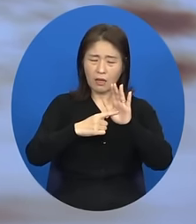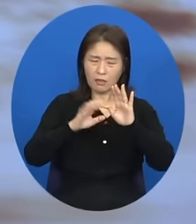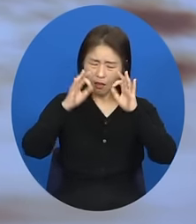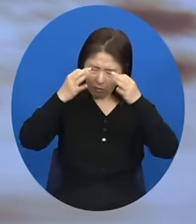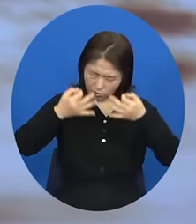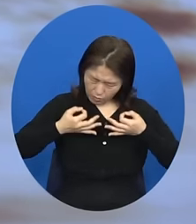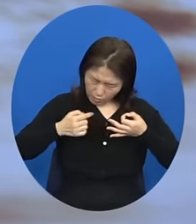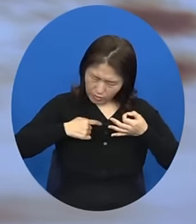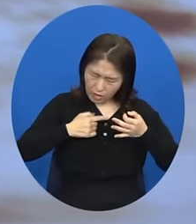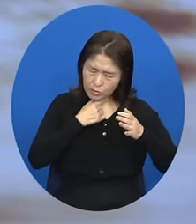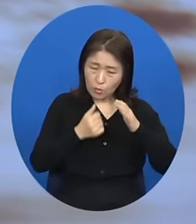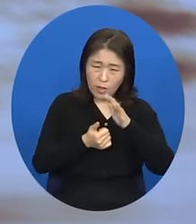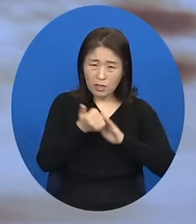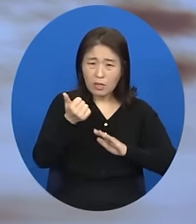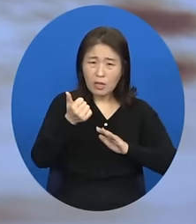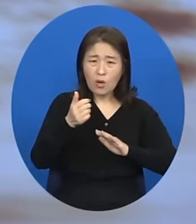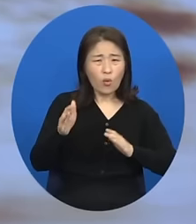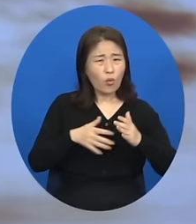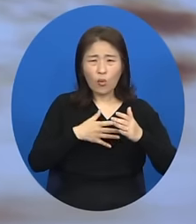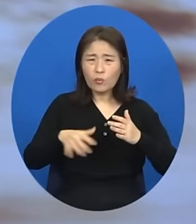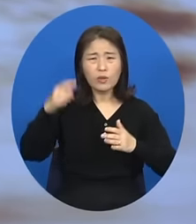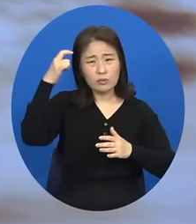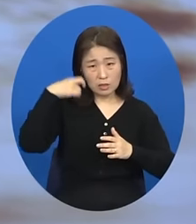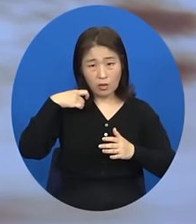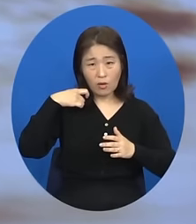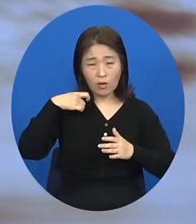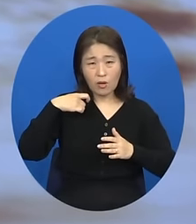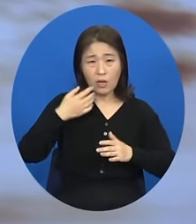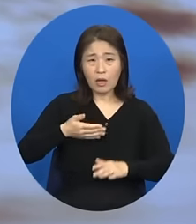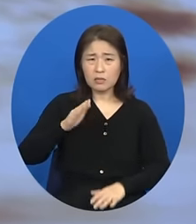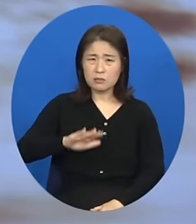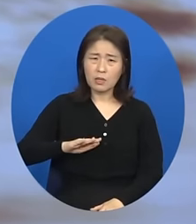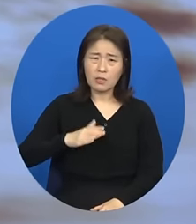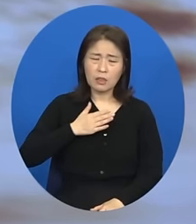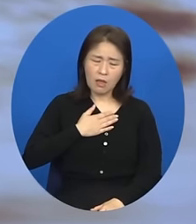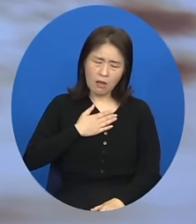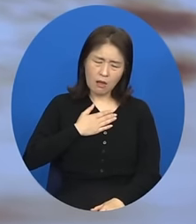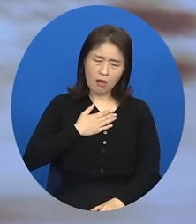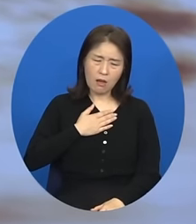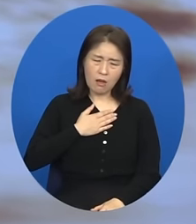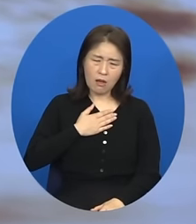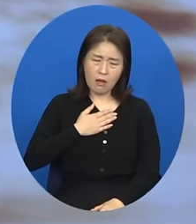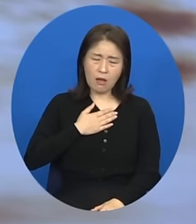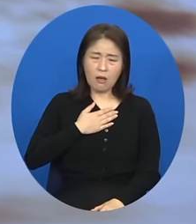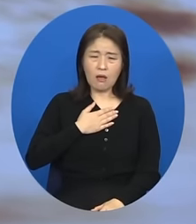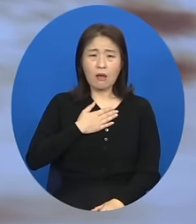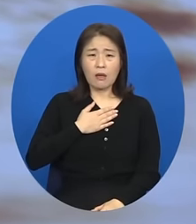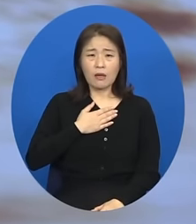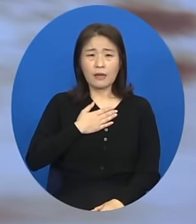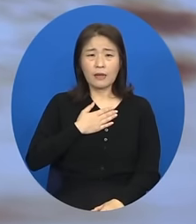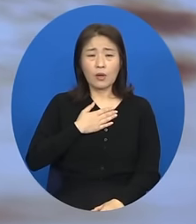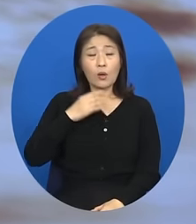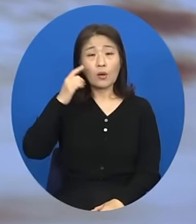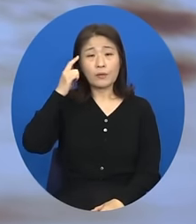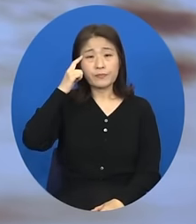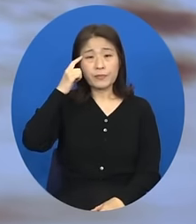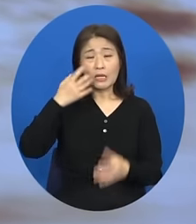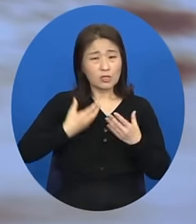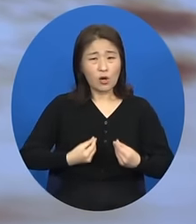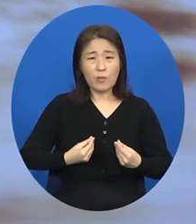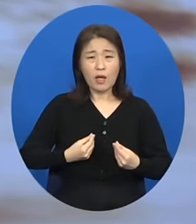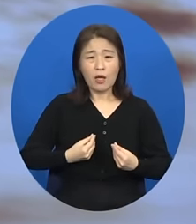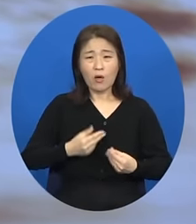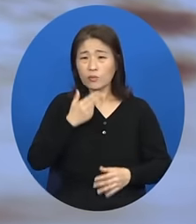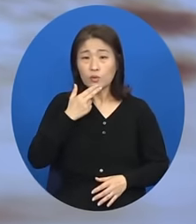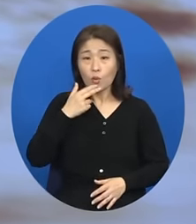느낍니다. 그러나 자책과 절망하지는 않습니다. 왜냐하면요, 제게 십자가가 있기 때문이에요.